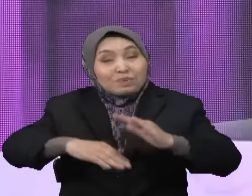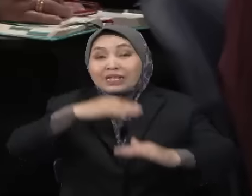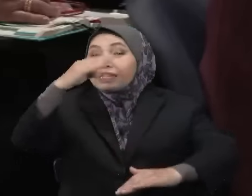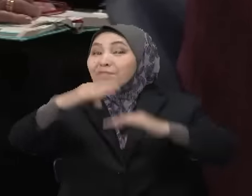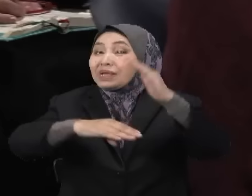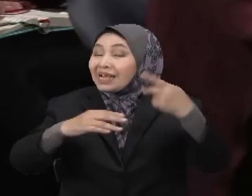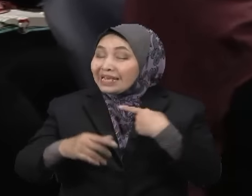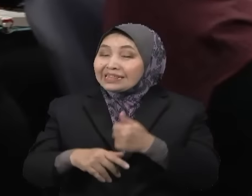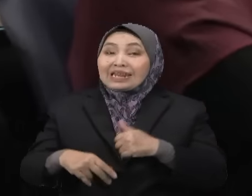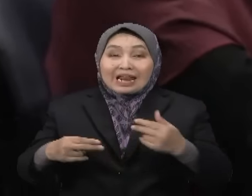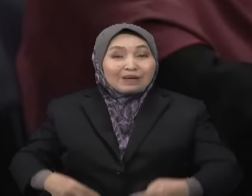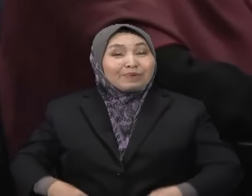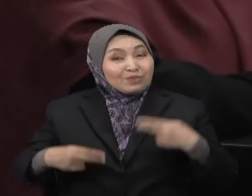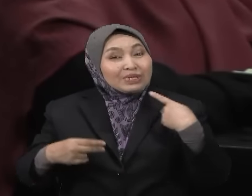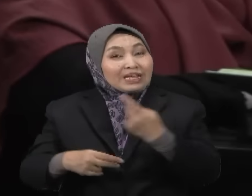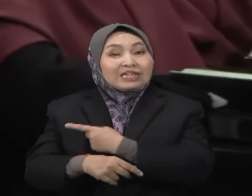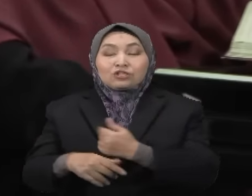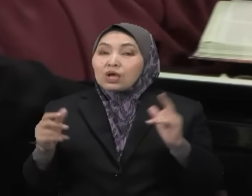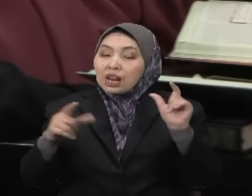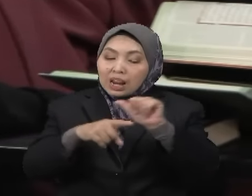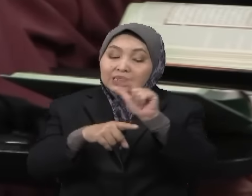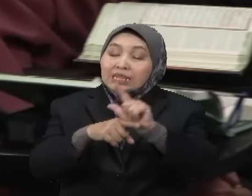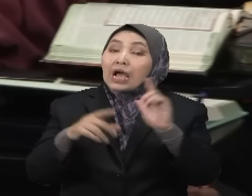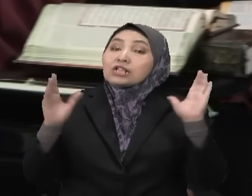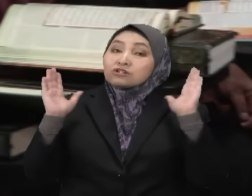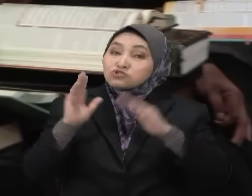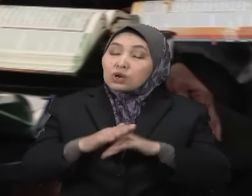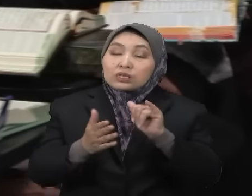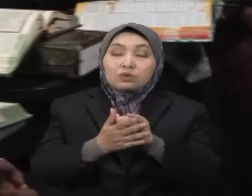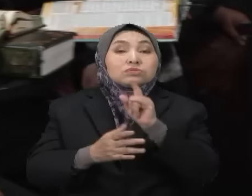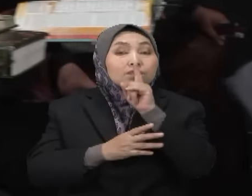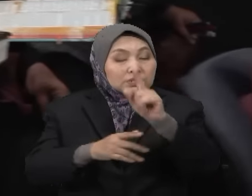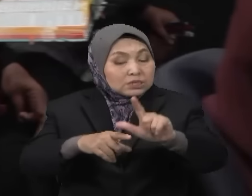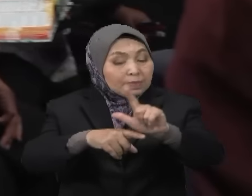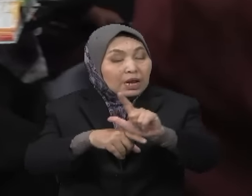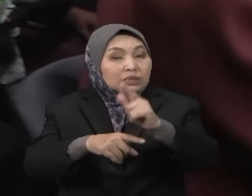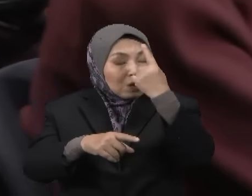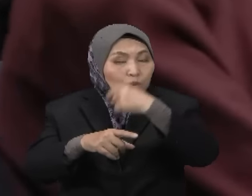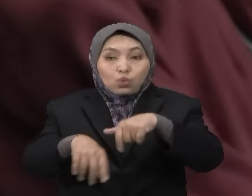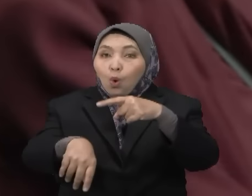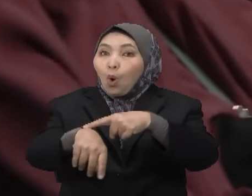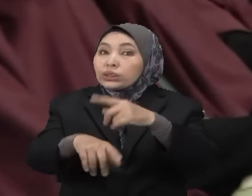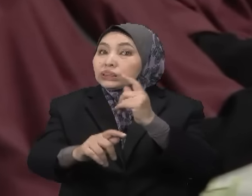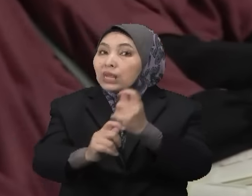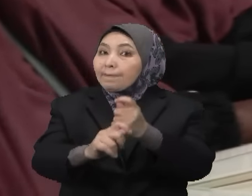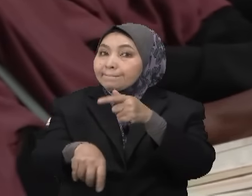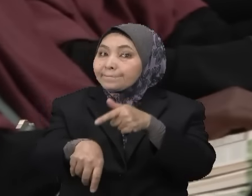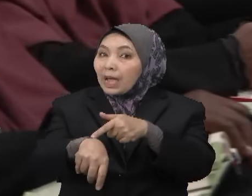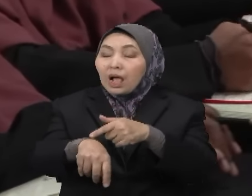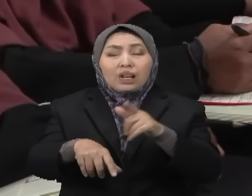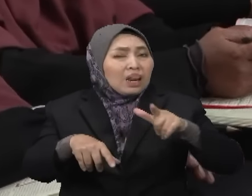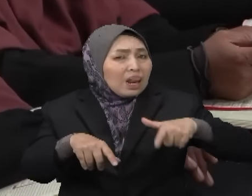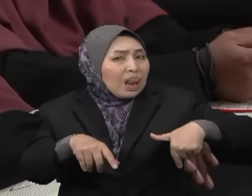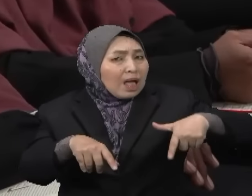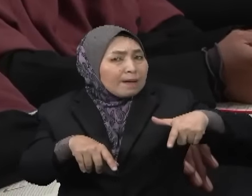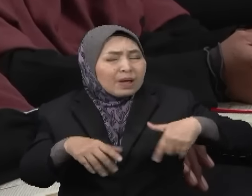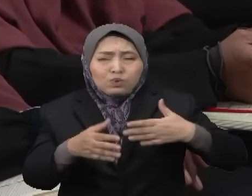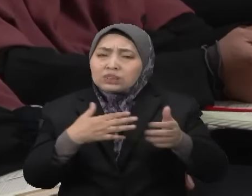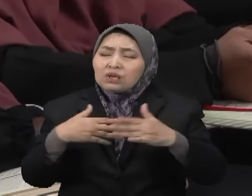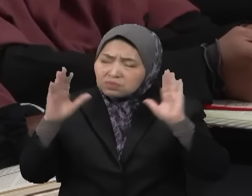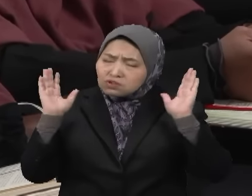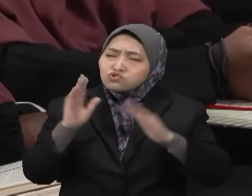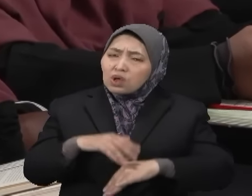kita seharian adalah latihan solat kita. Yeah. Latihan solat itu sebenarnya melatih untuk on time, ya. Dan kalau lambat itu, walaupun orang tu